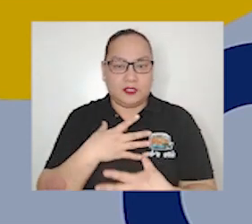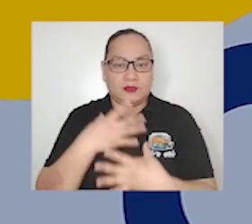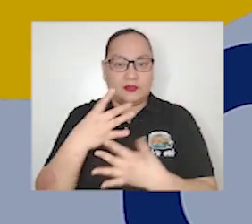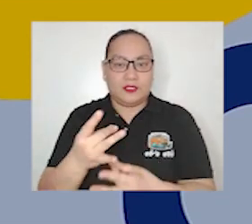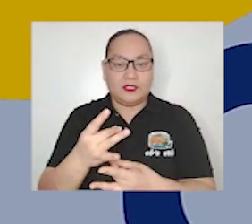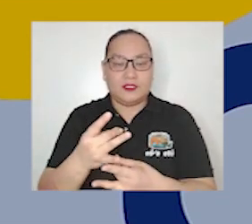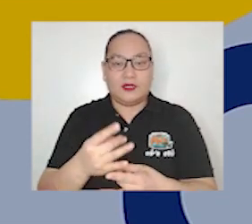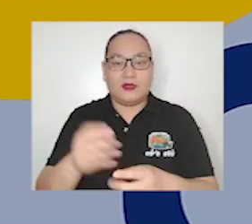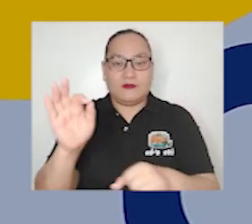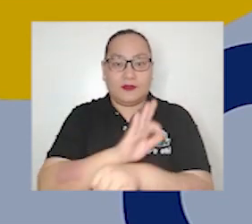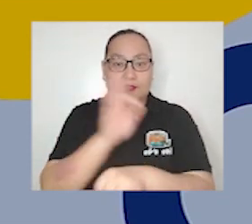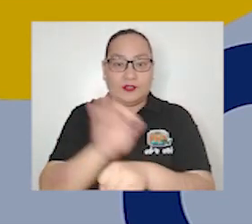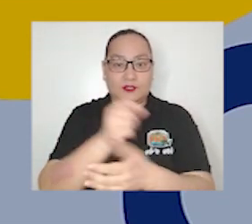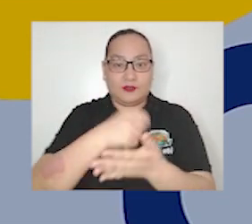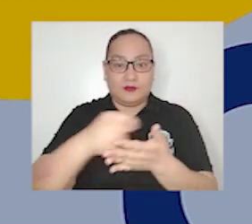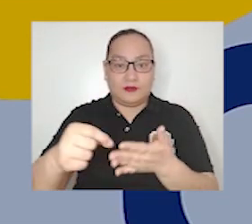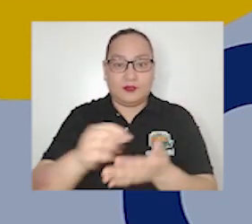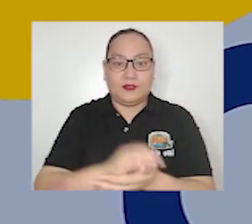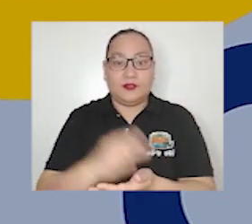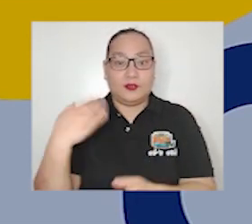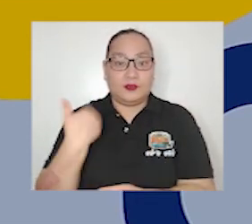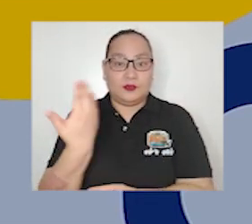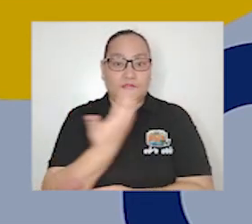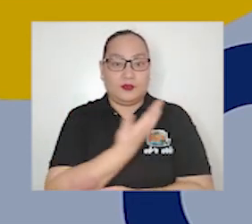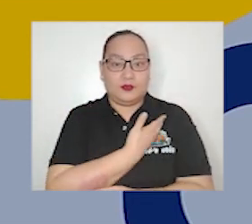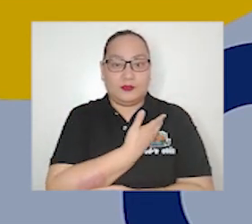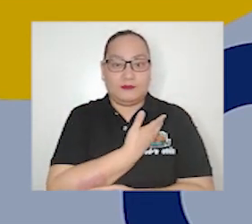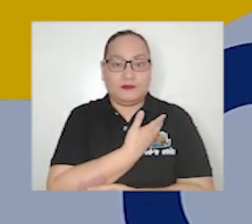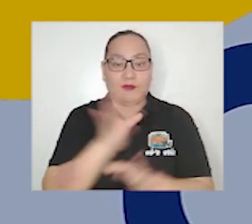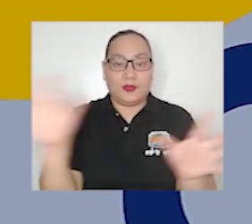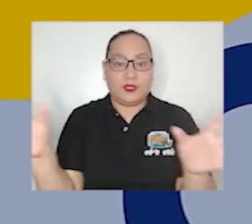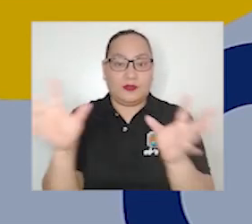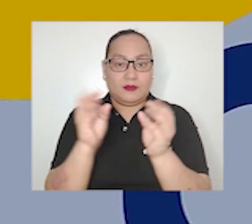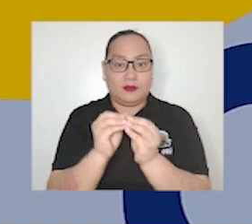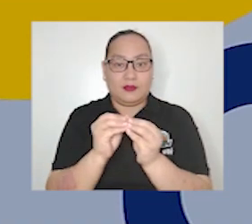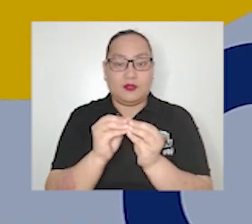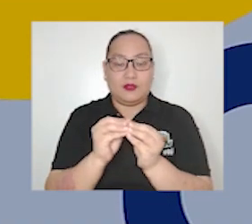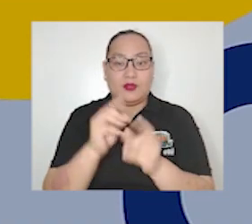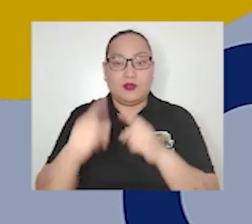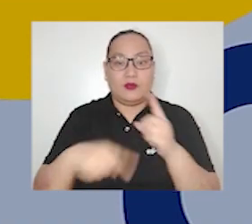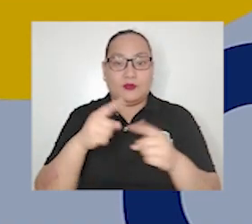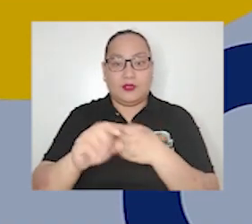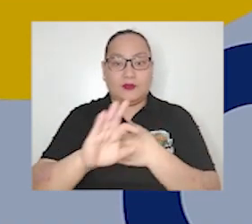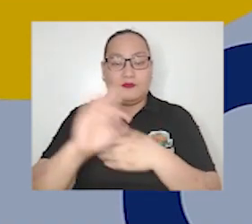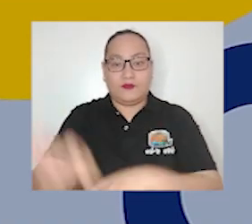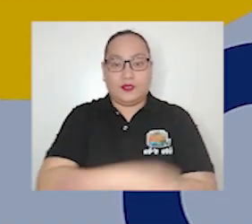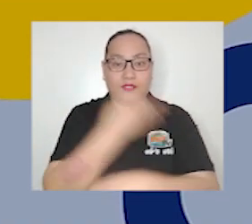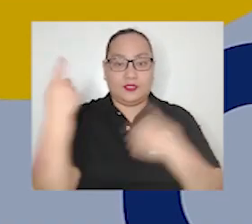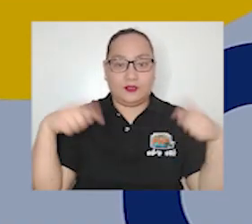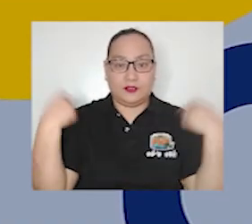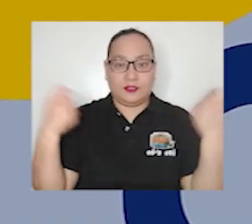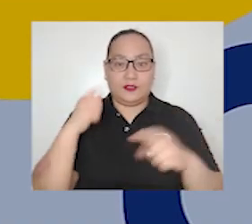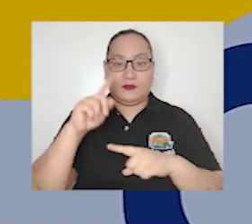we are going to wrap up when Fernandino Teens TV season 2 returns